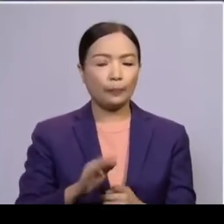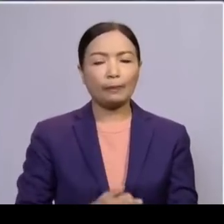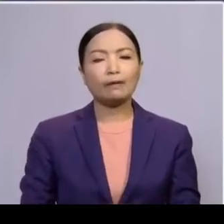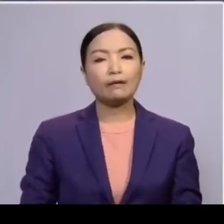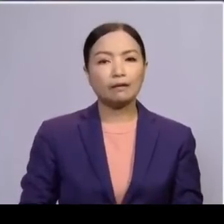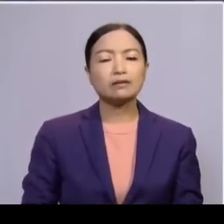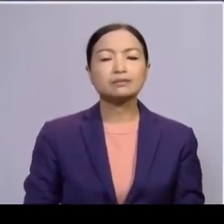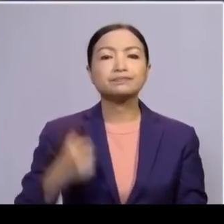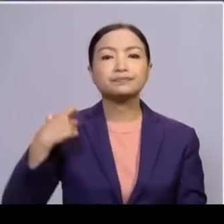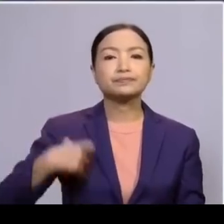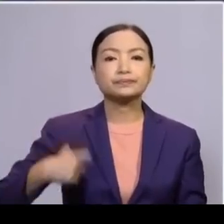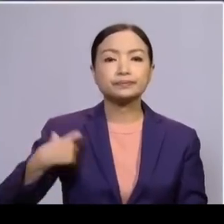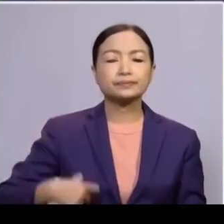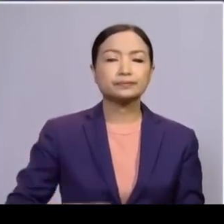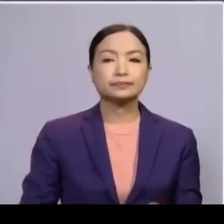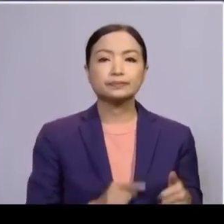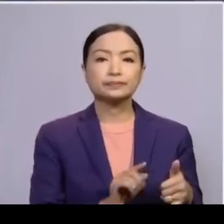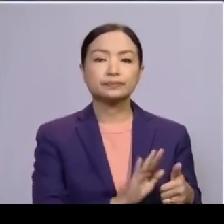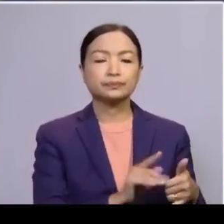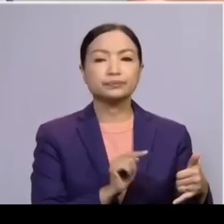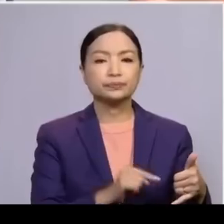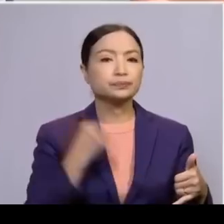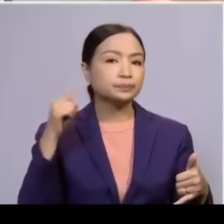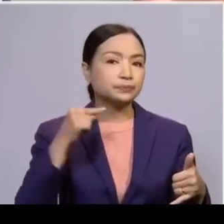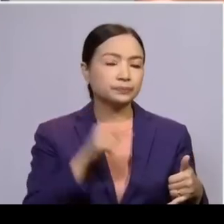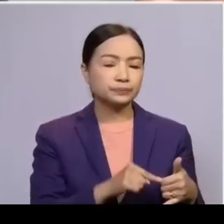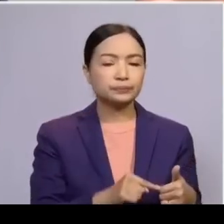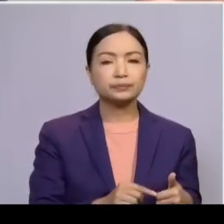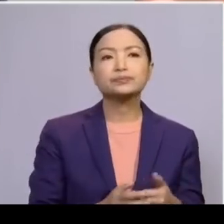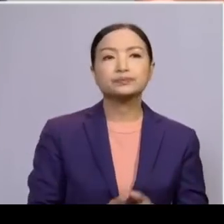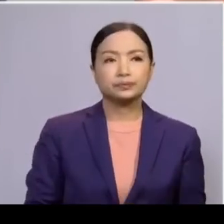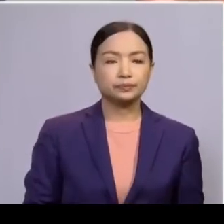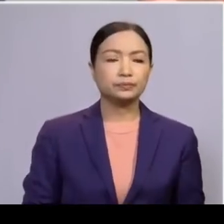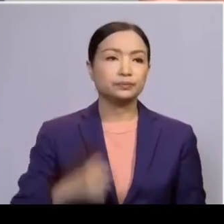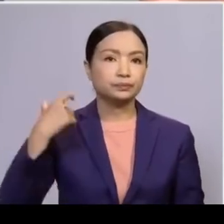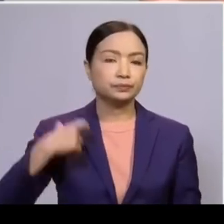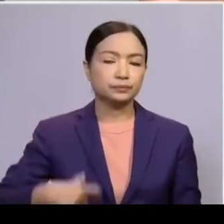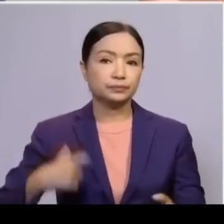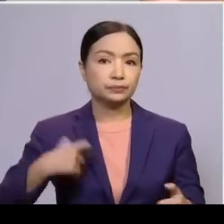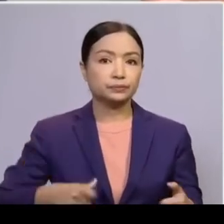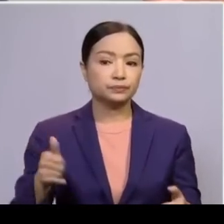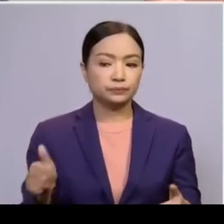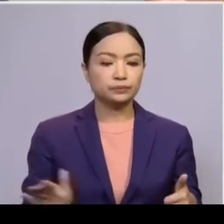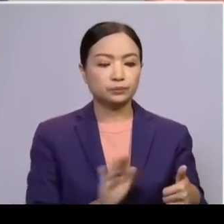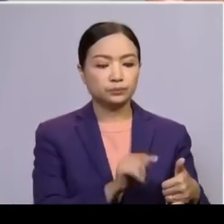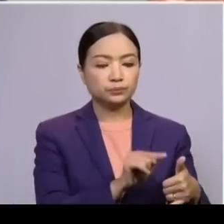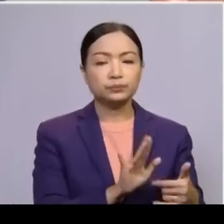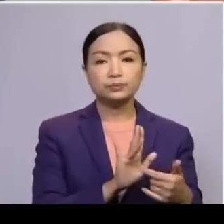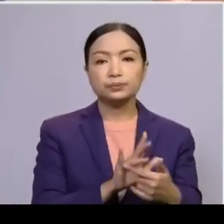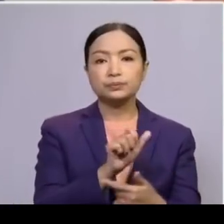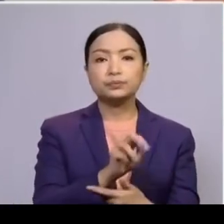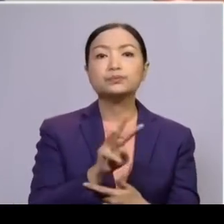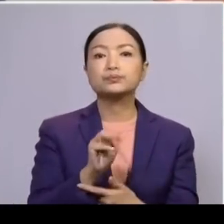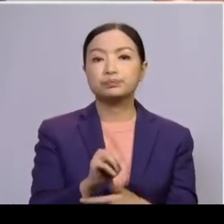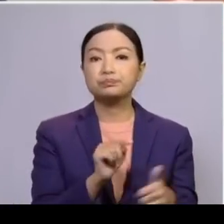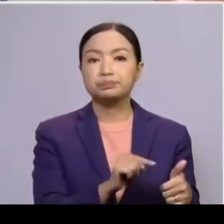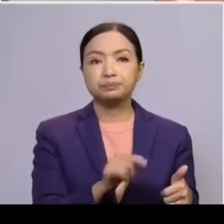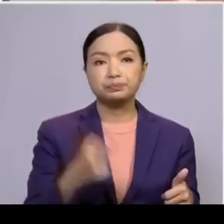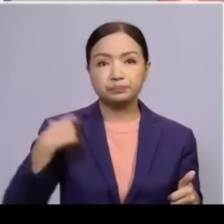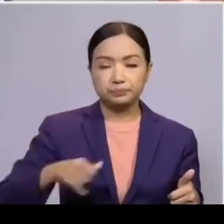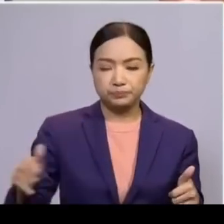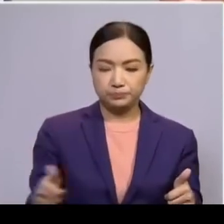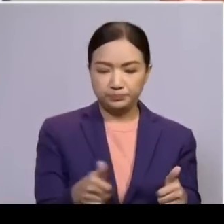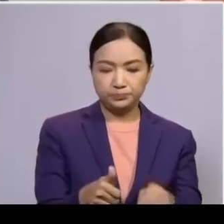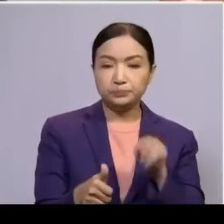ธันย์ณิชาเอกสุวรรณวัตรหรือว่าทนายภัทรเนี่ยนะฮะซึ่งเป็นทนายความของทางแอมป์ไซนานหรือว่านางสาวสราญรัตน์นะฮะ